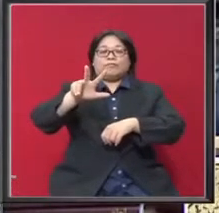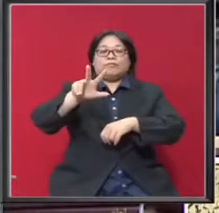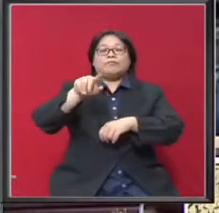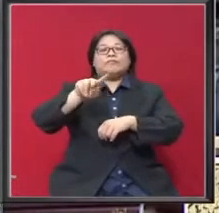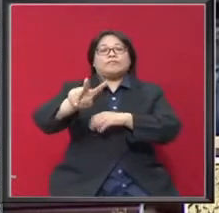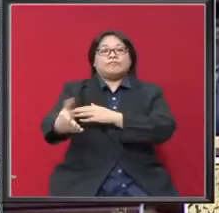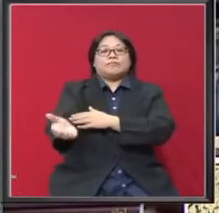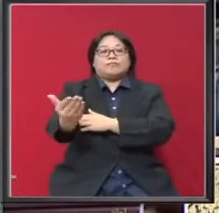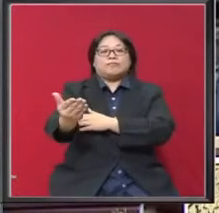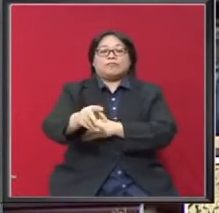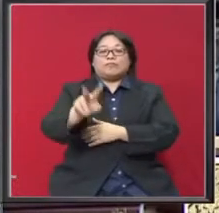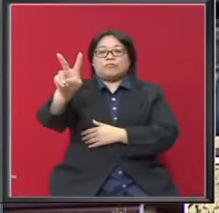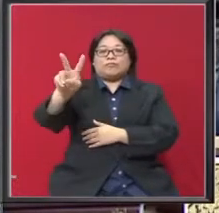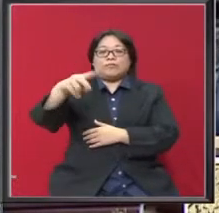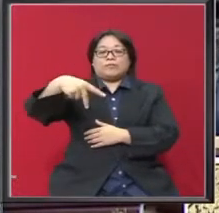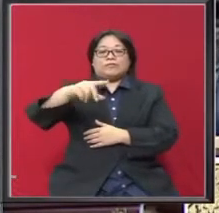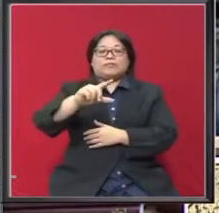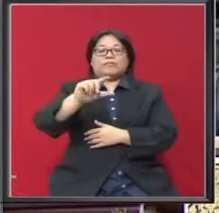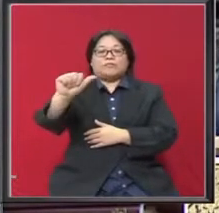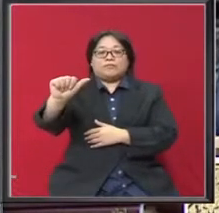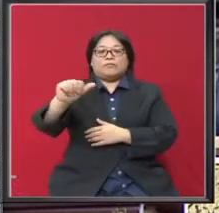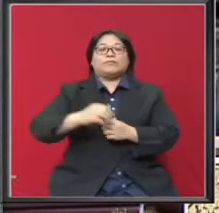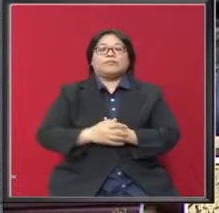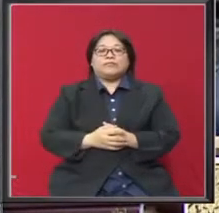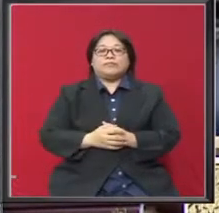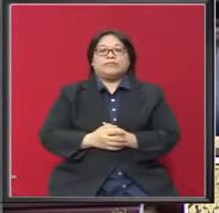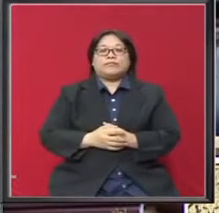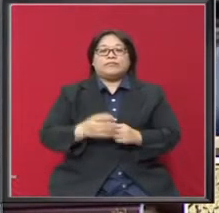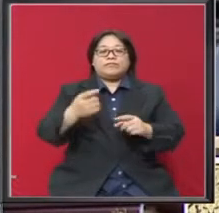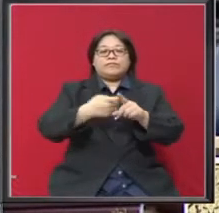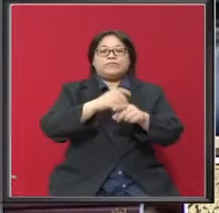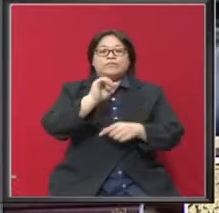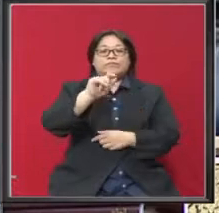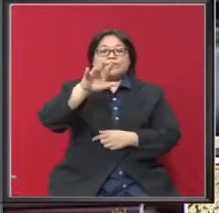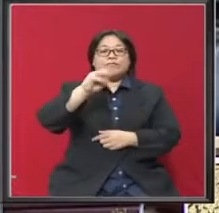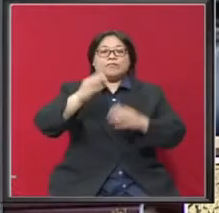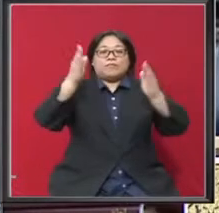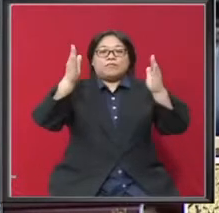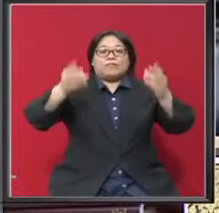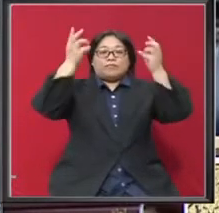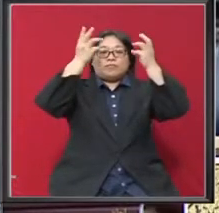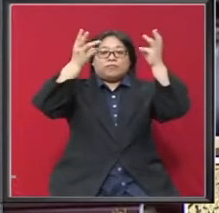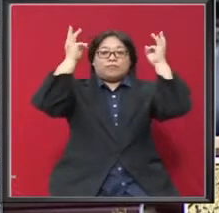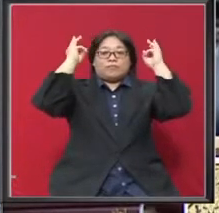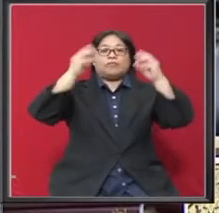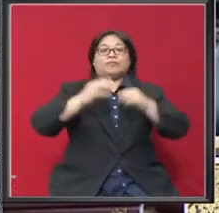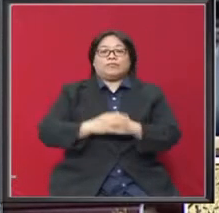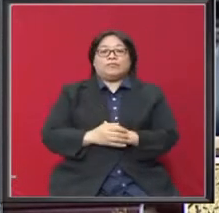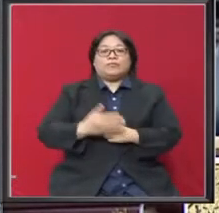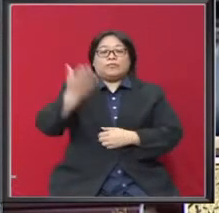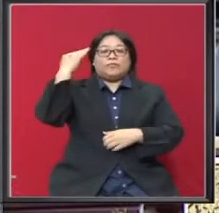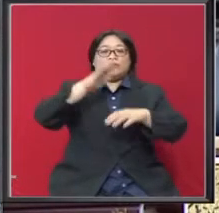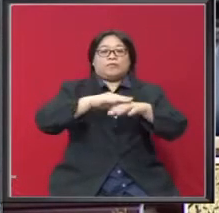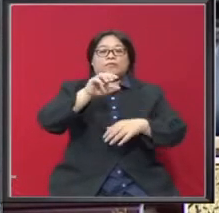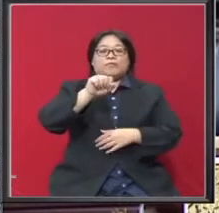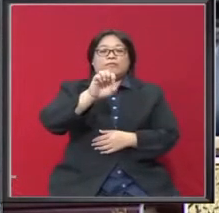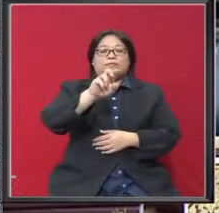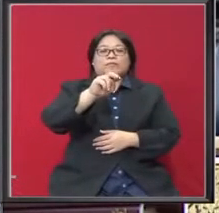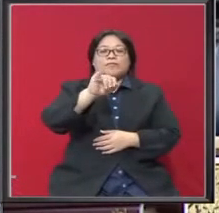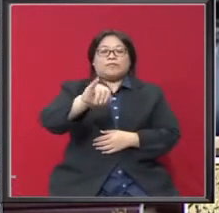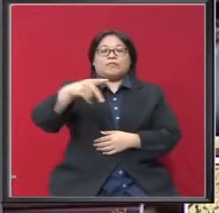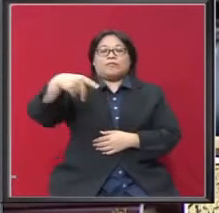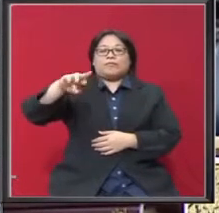pagi2 anggota Batalyon 3 pasukan gerakan am dari skim orang asli yang tahunnya dikenali sebagai snow prak